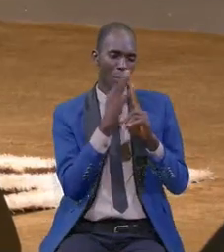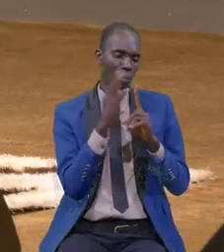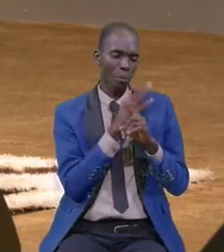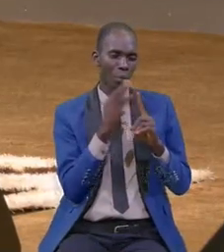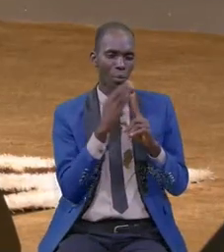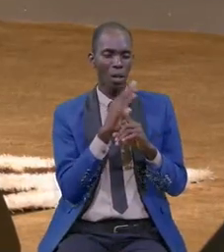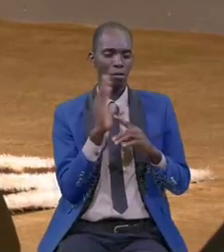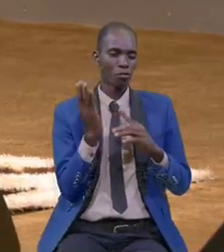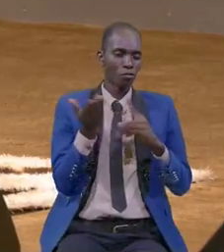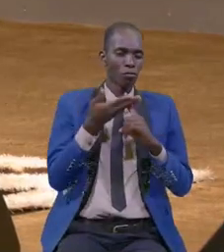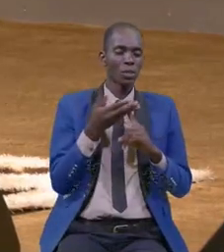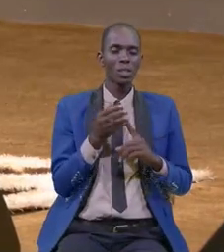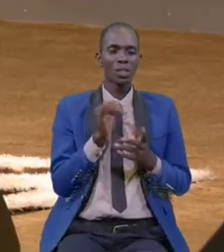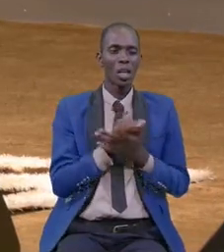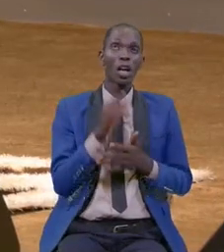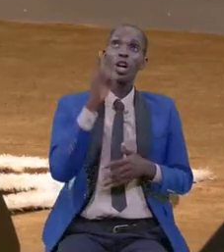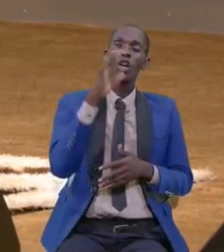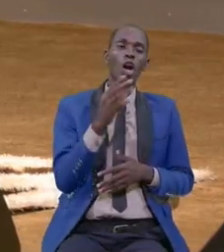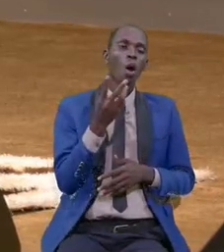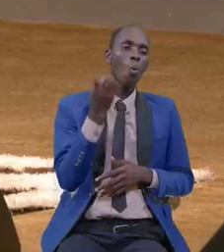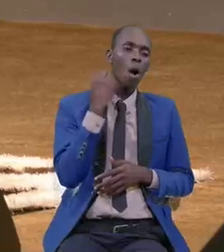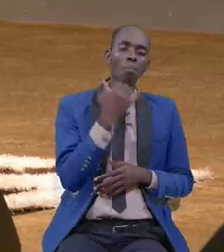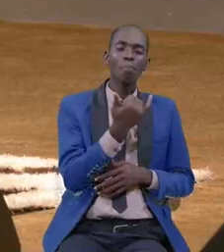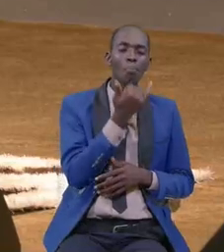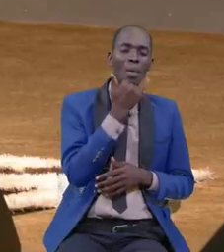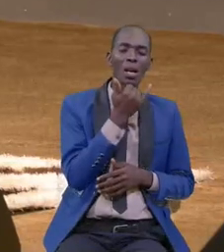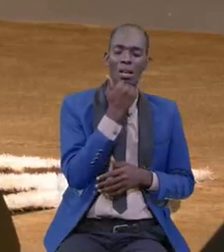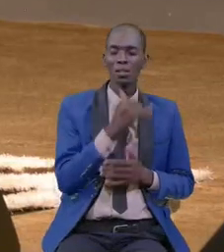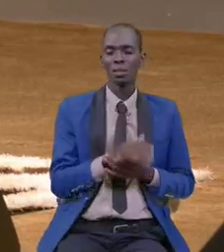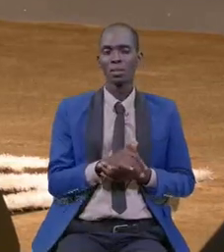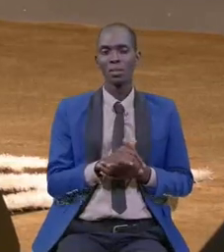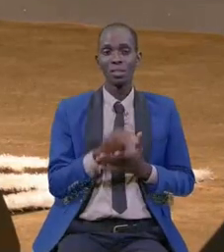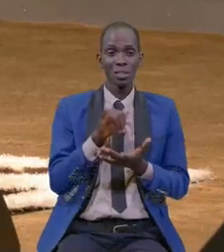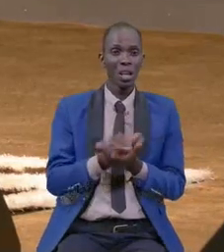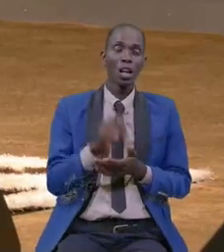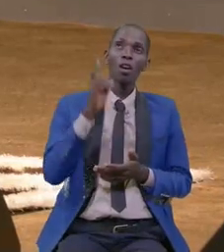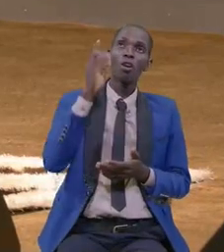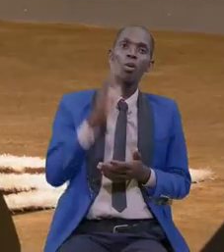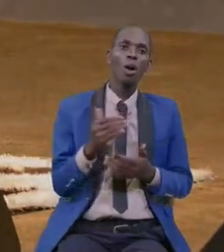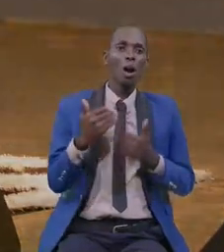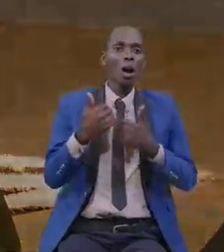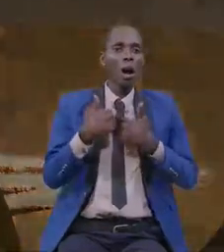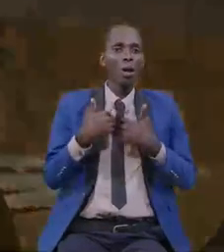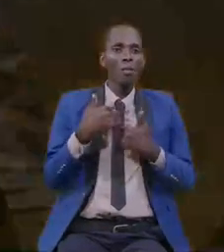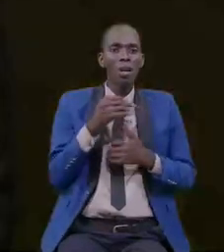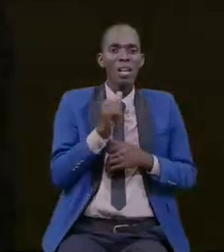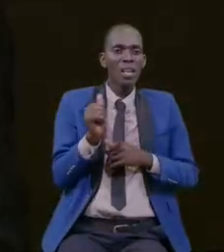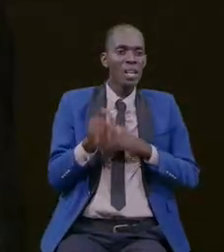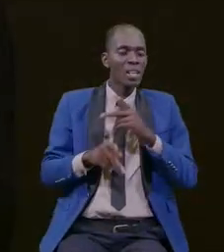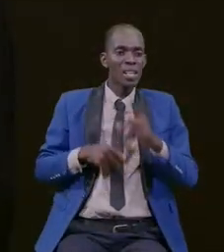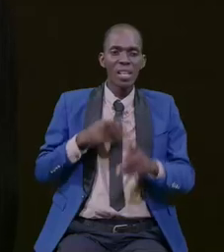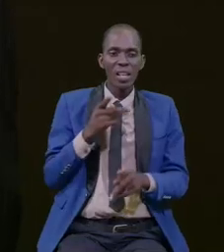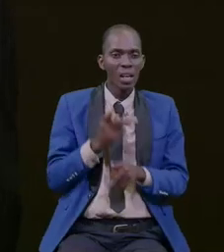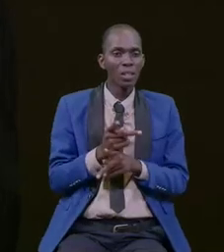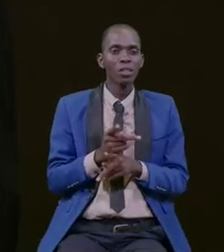a il a il lui a dit que Dieu avait tort et que Dieu avait un motif qui ne